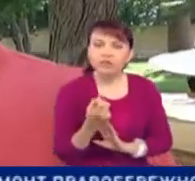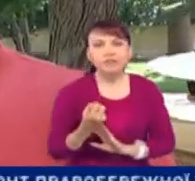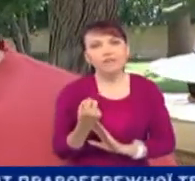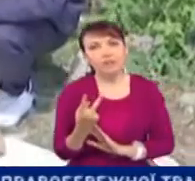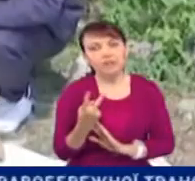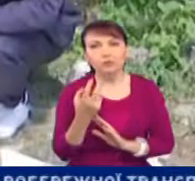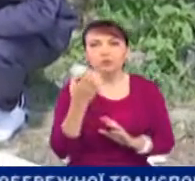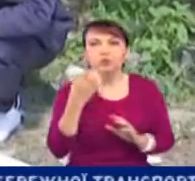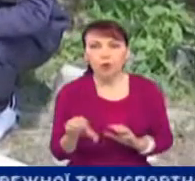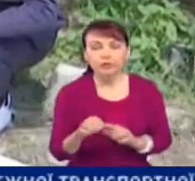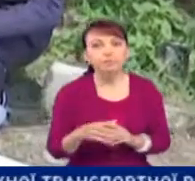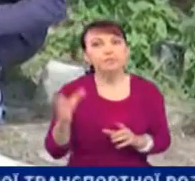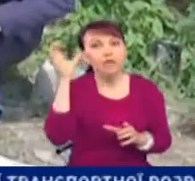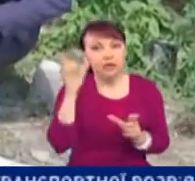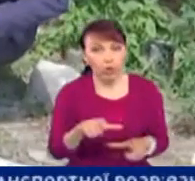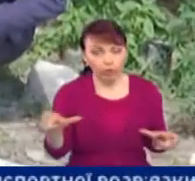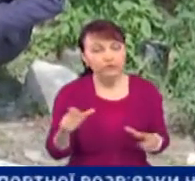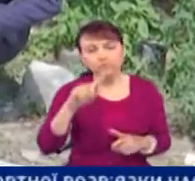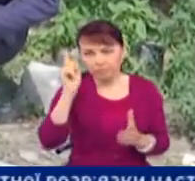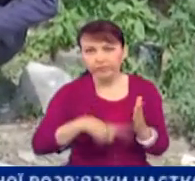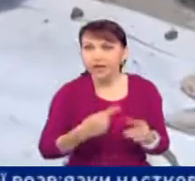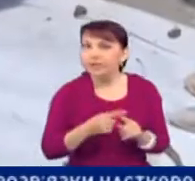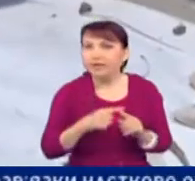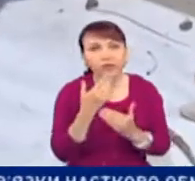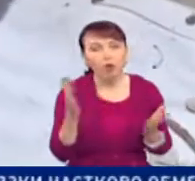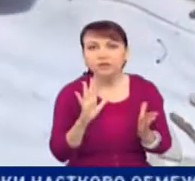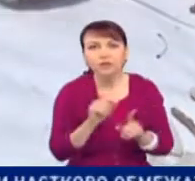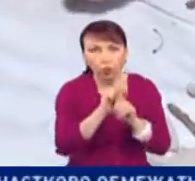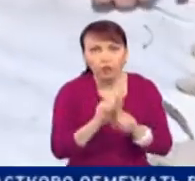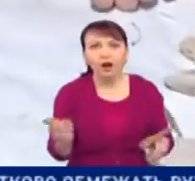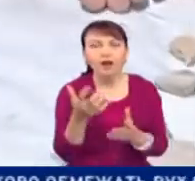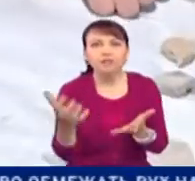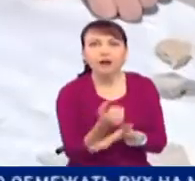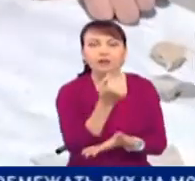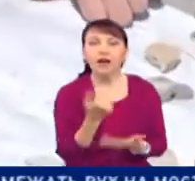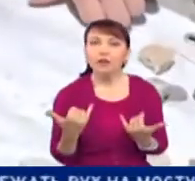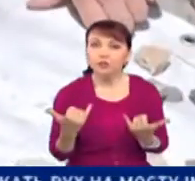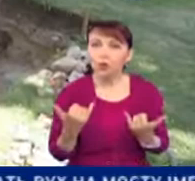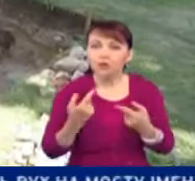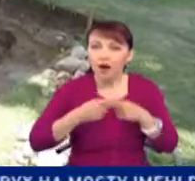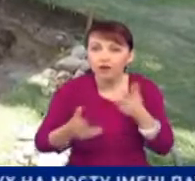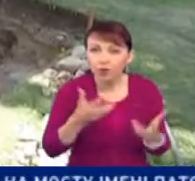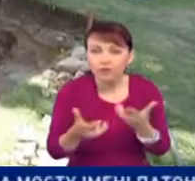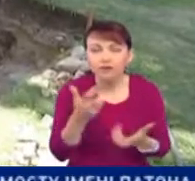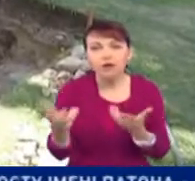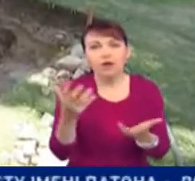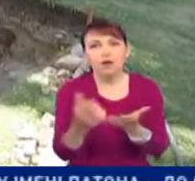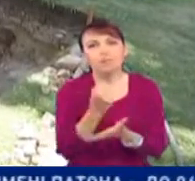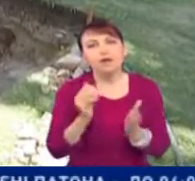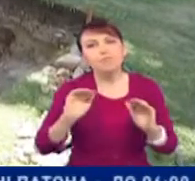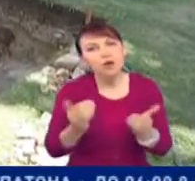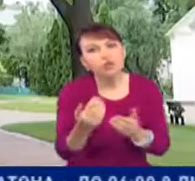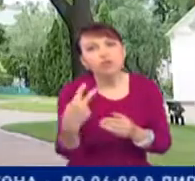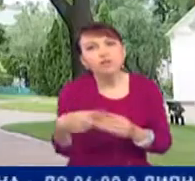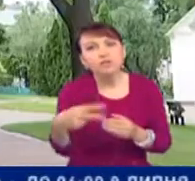11-12 столітті. Науковці впевнені, що це не остання унікальна знахідка. Адже на сьогодні археологам вдалося дослідити менше